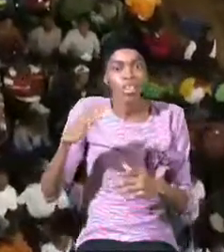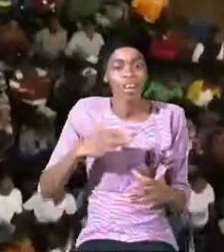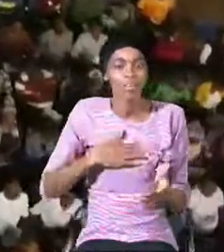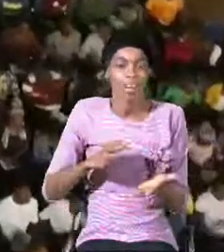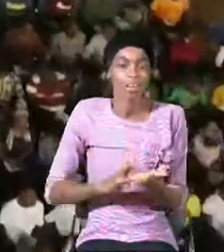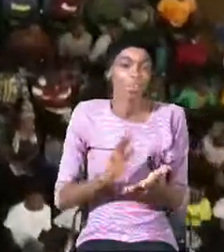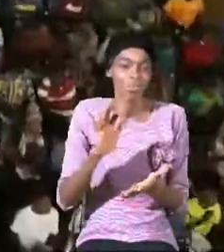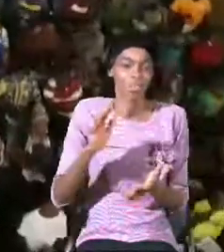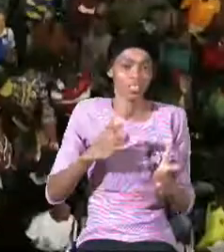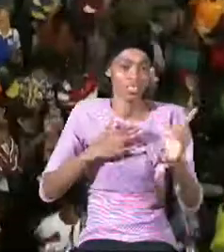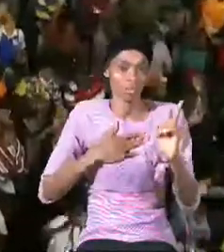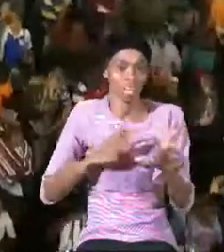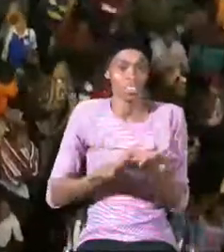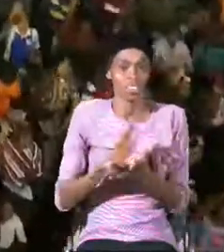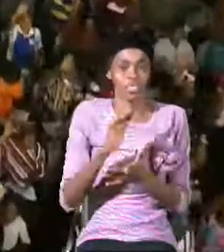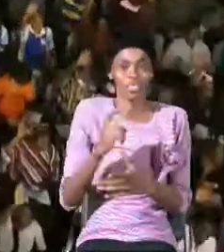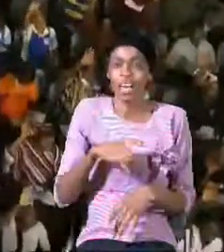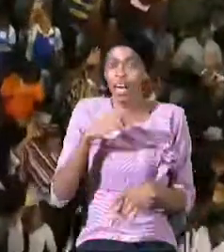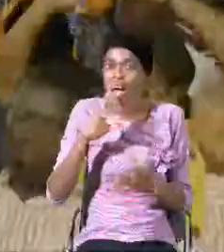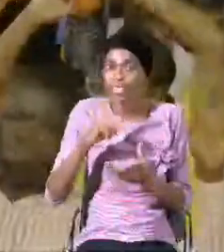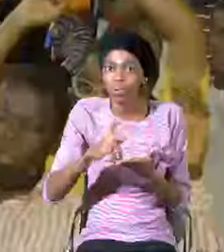es-tu? Amen.